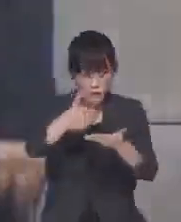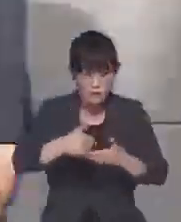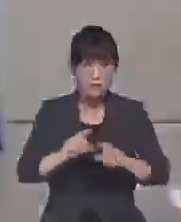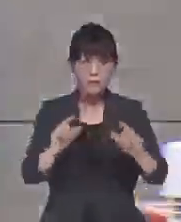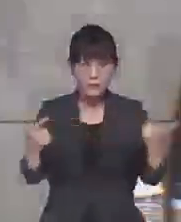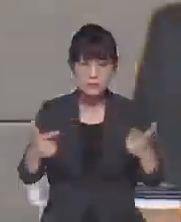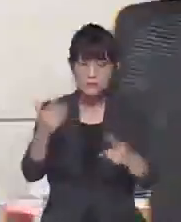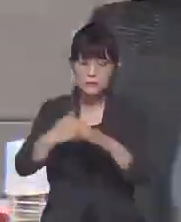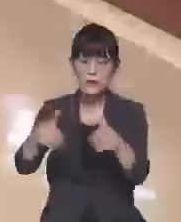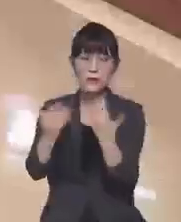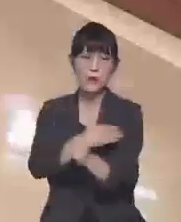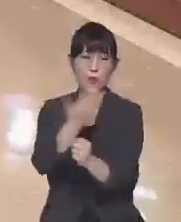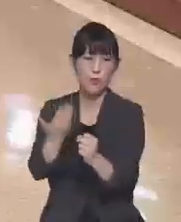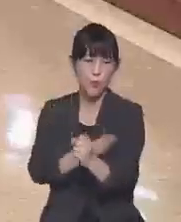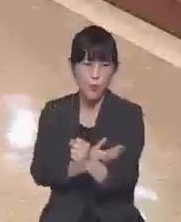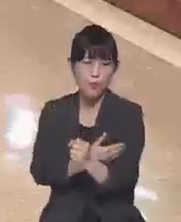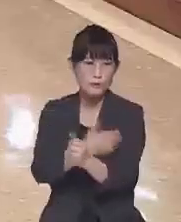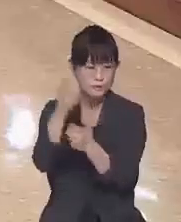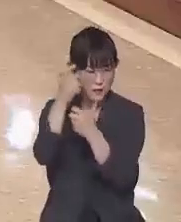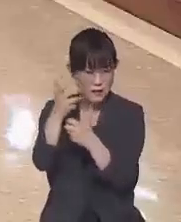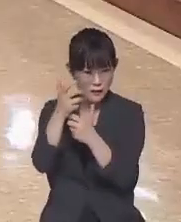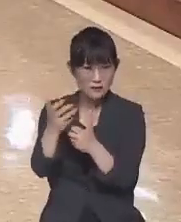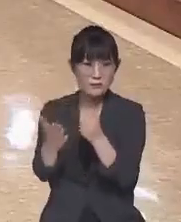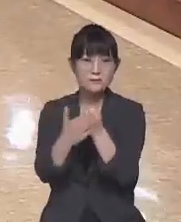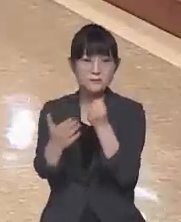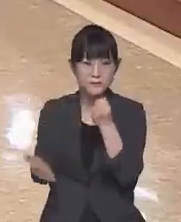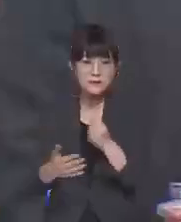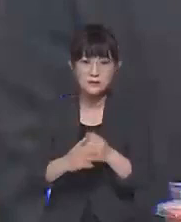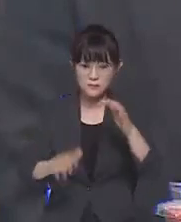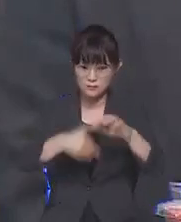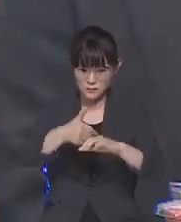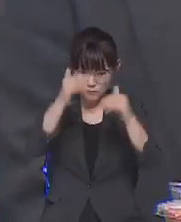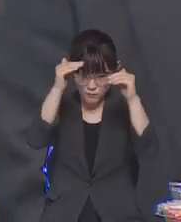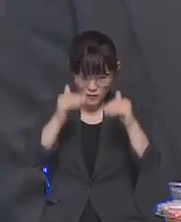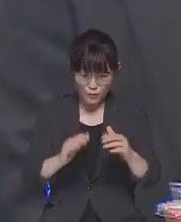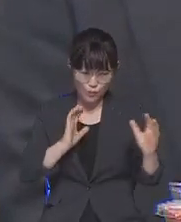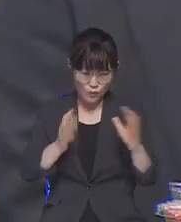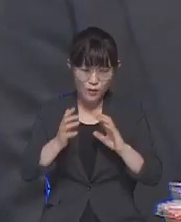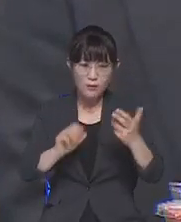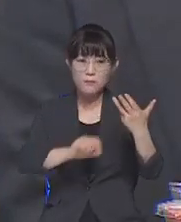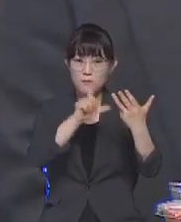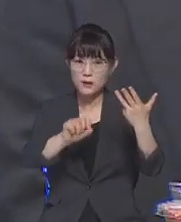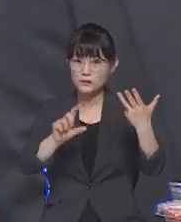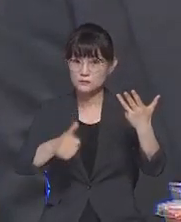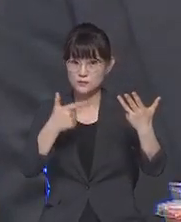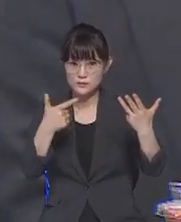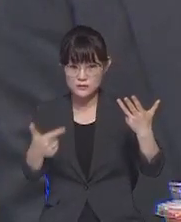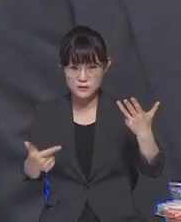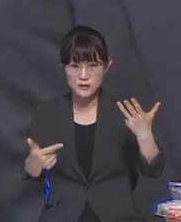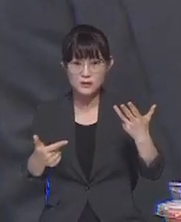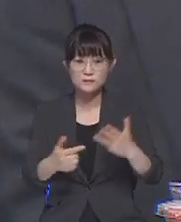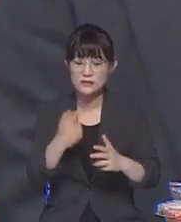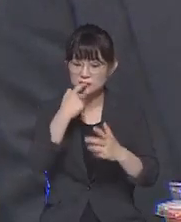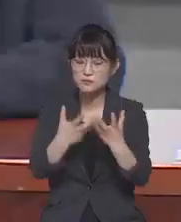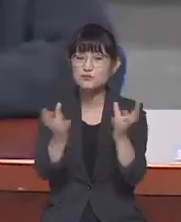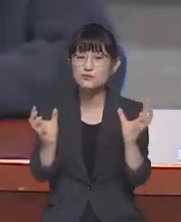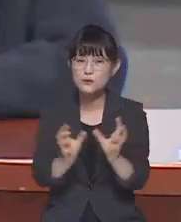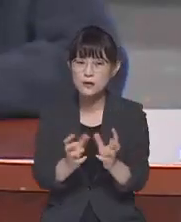당권에 매몰된 사안이란 지적까지 나오는 가운데 혁신안을 논의하게 될 오는 16일 정책의총이